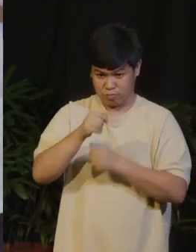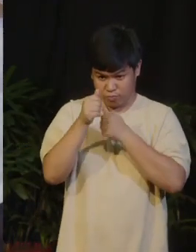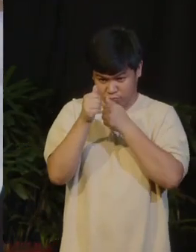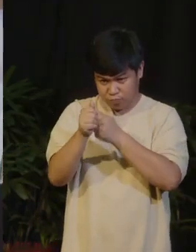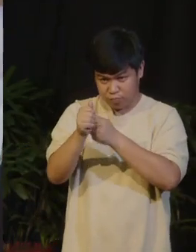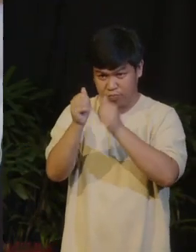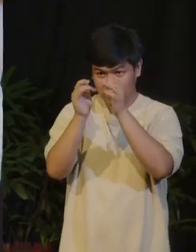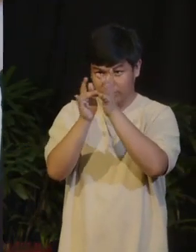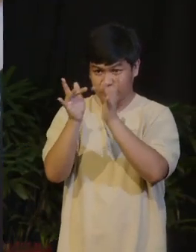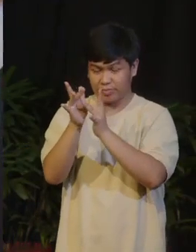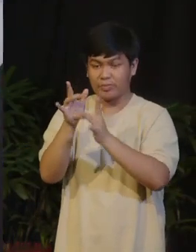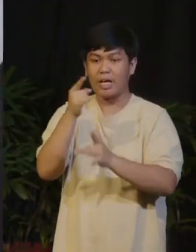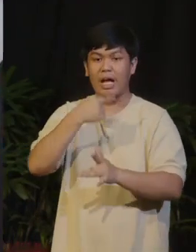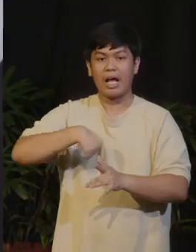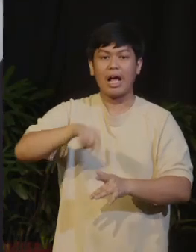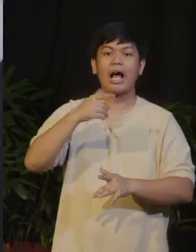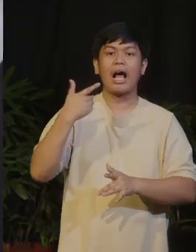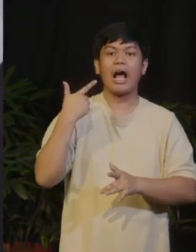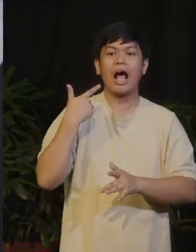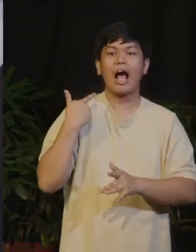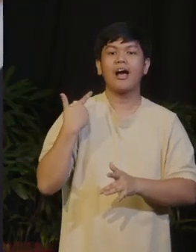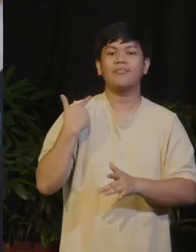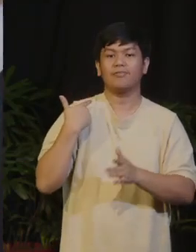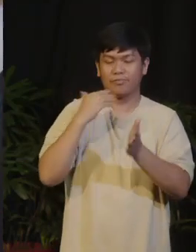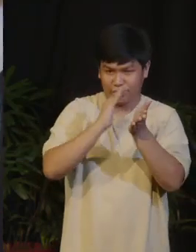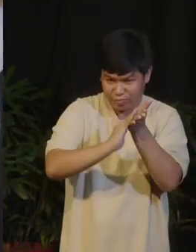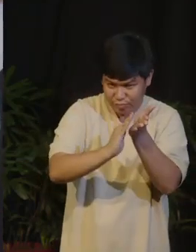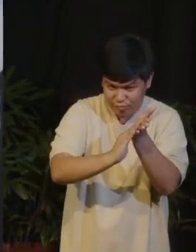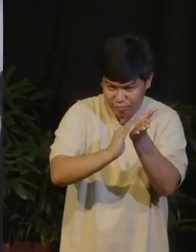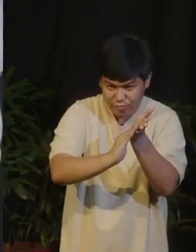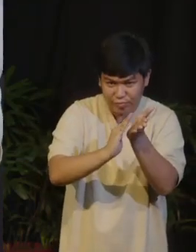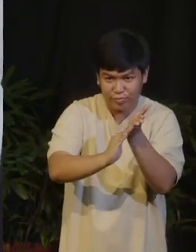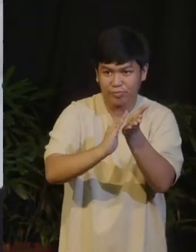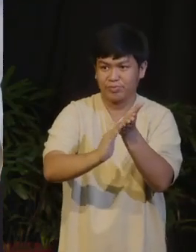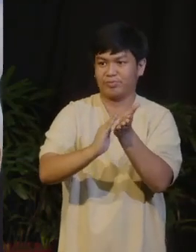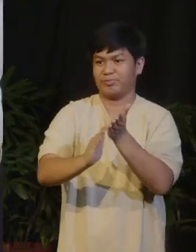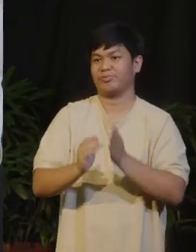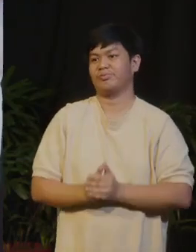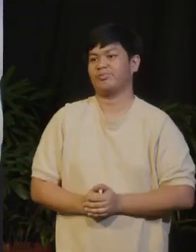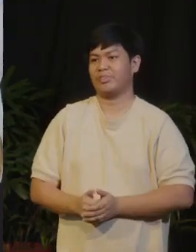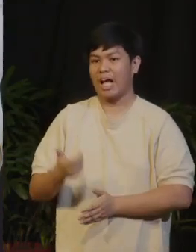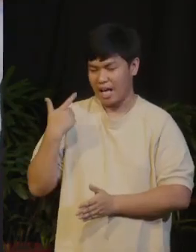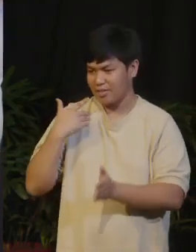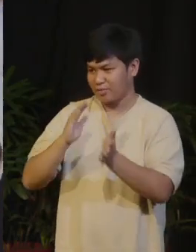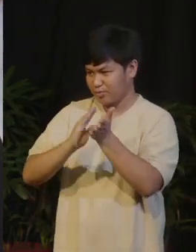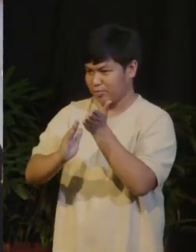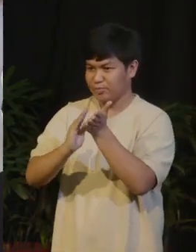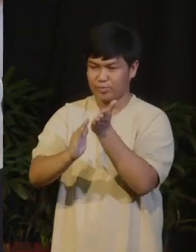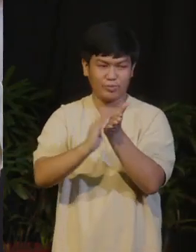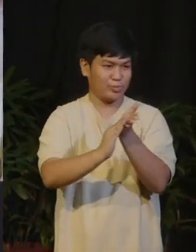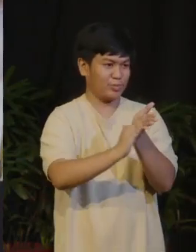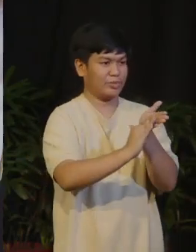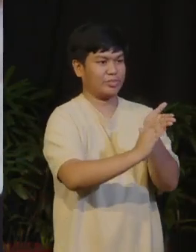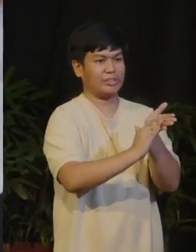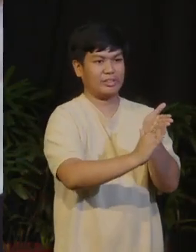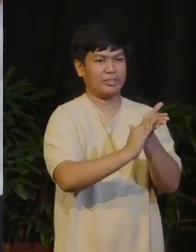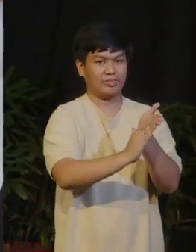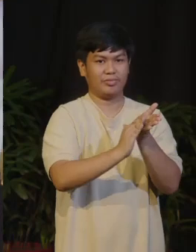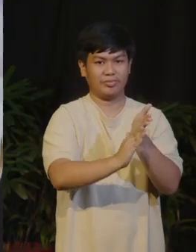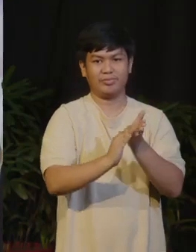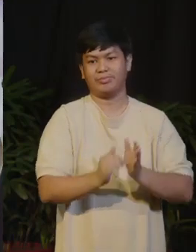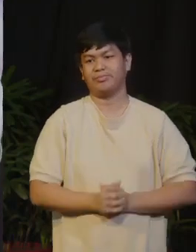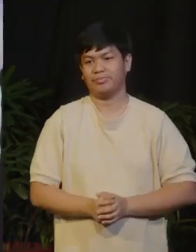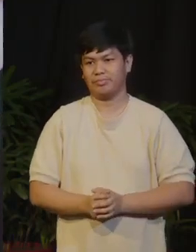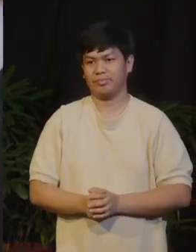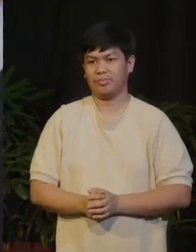mapagpatawad na diwa sa paghuhusga sa kapwa. May magpagpatawad na diwa sa